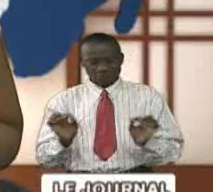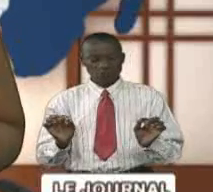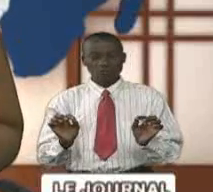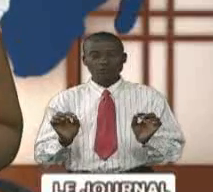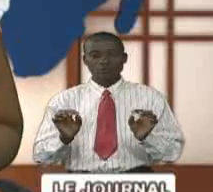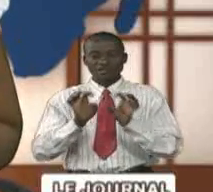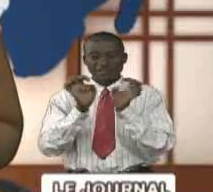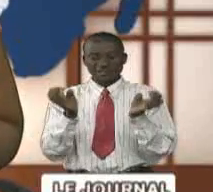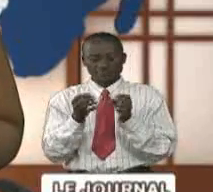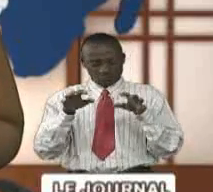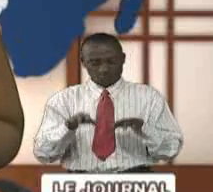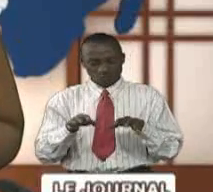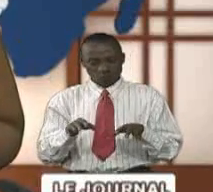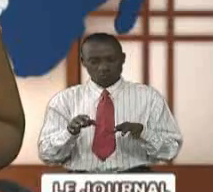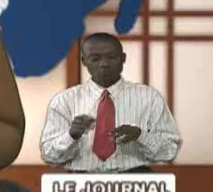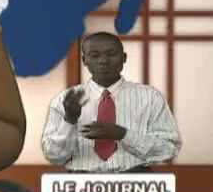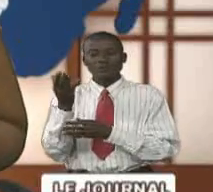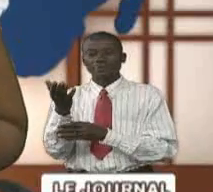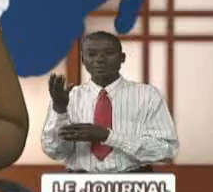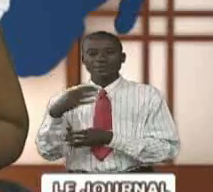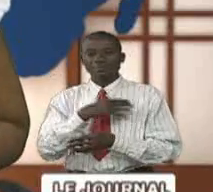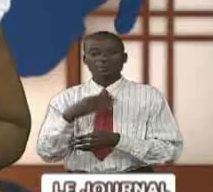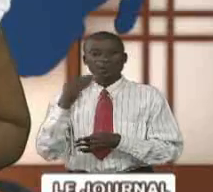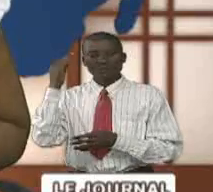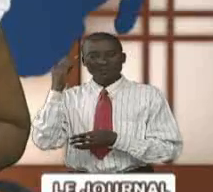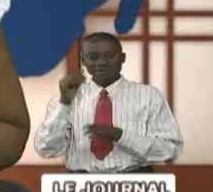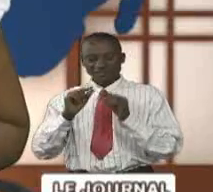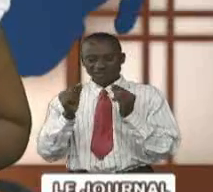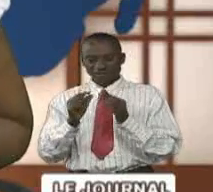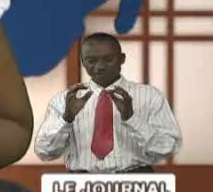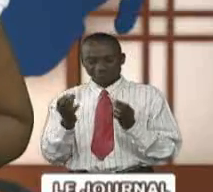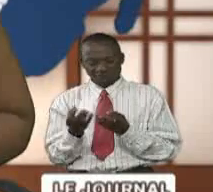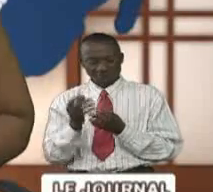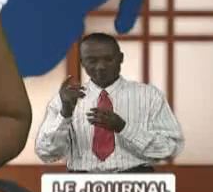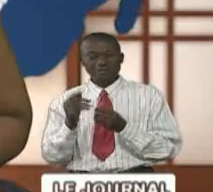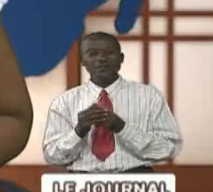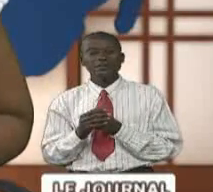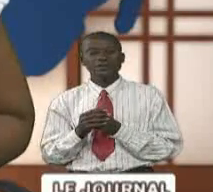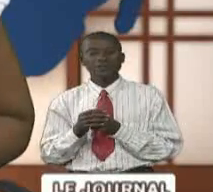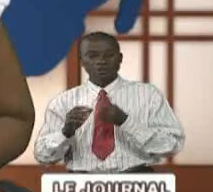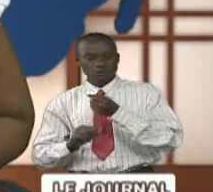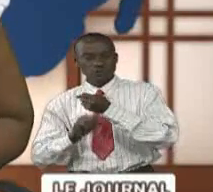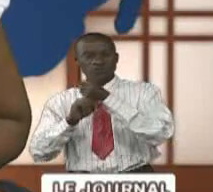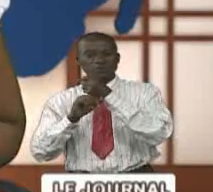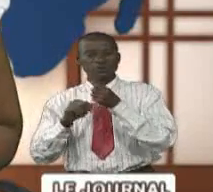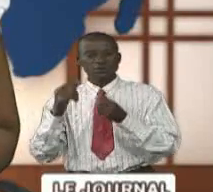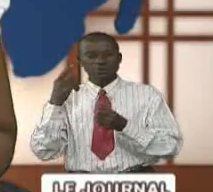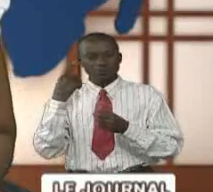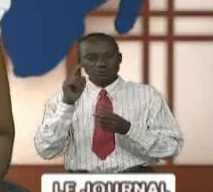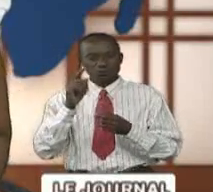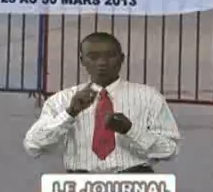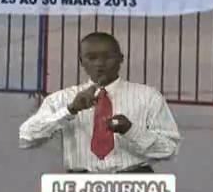Congo sollicitent l'appui de Madame le ministre du Genre, Geneviève Inagosi-Kasongo, pour l'amélioration de leur